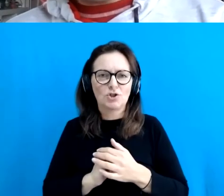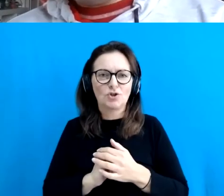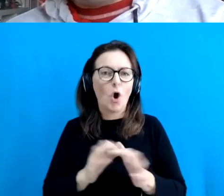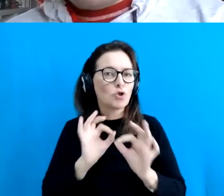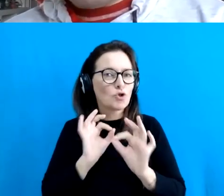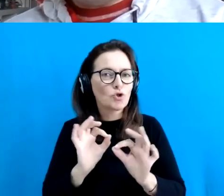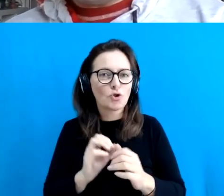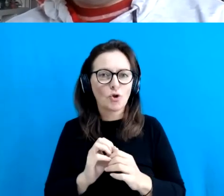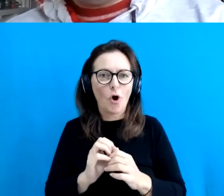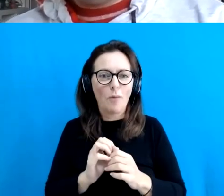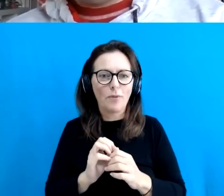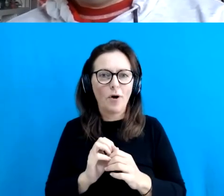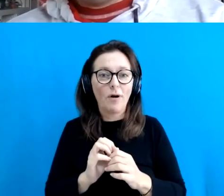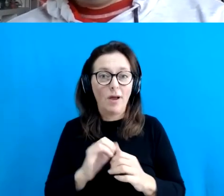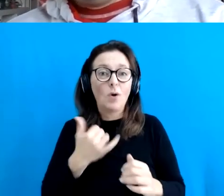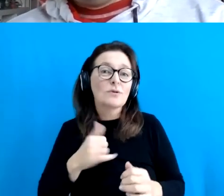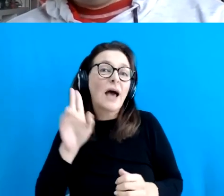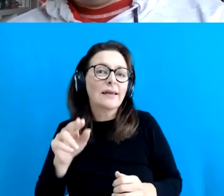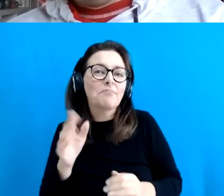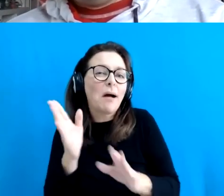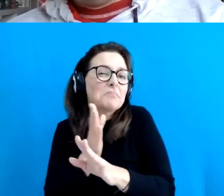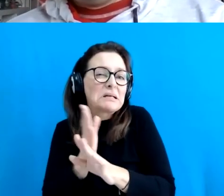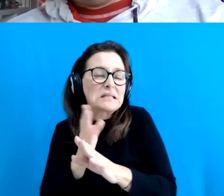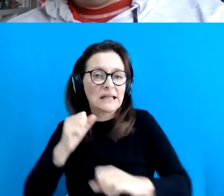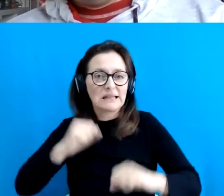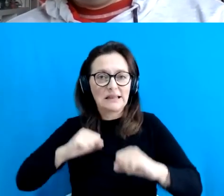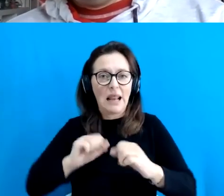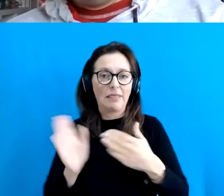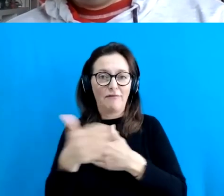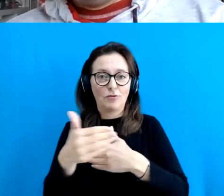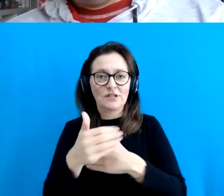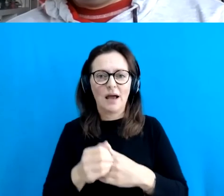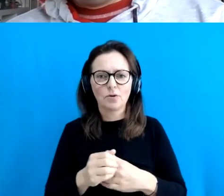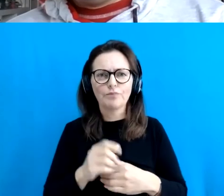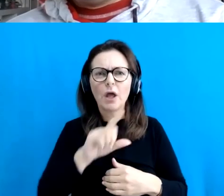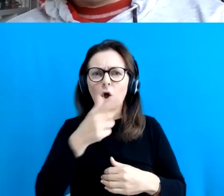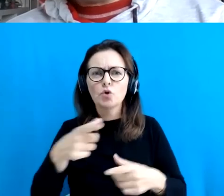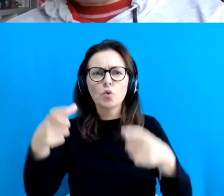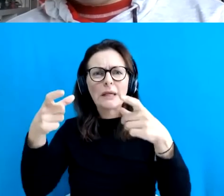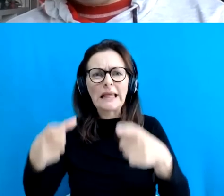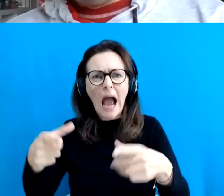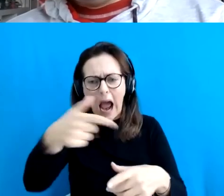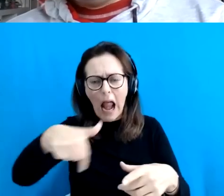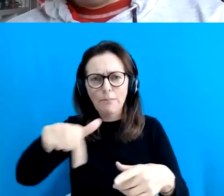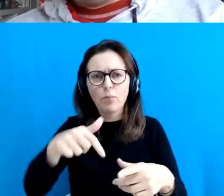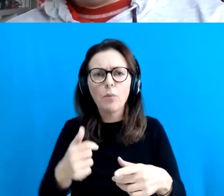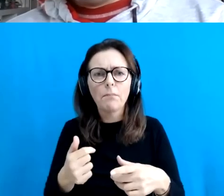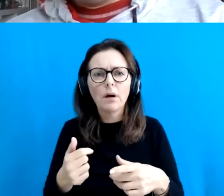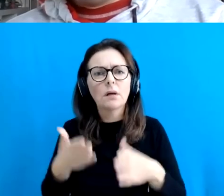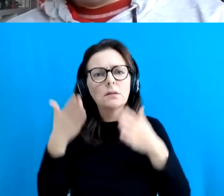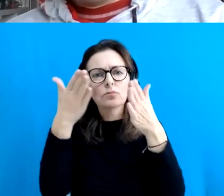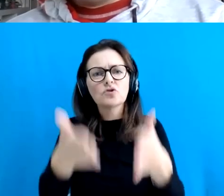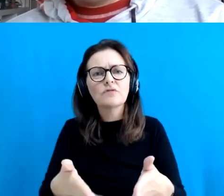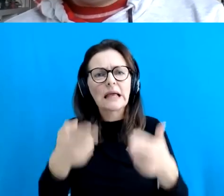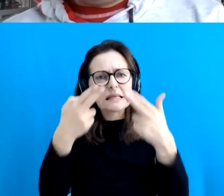nekaj skritega talenta v ozadju. Ja. Drugi album do nas je, kot si že sam rekel, posvetil slepim